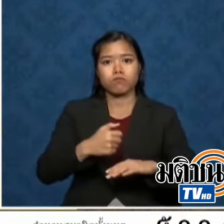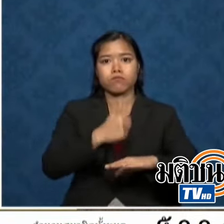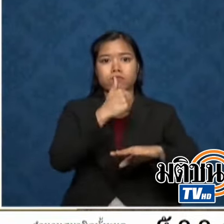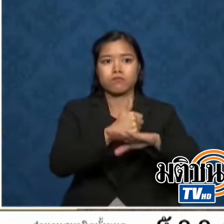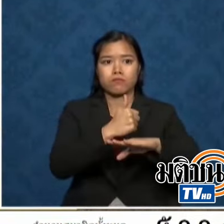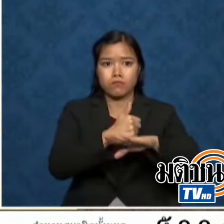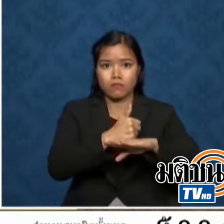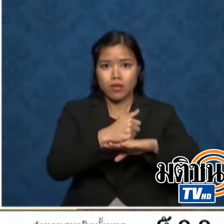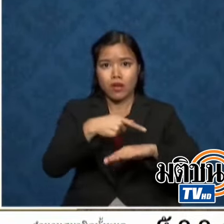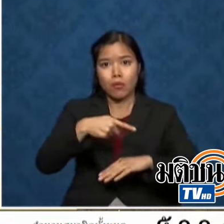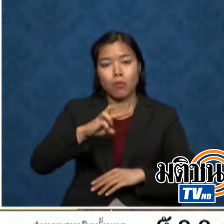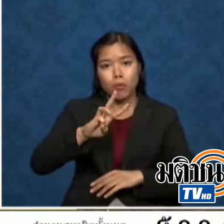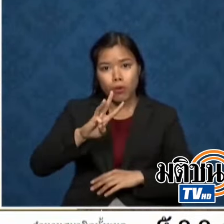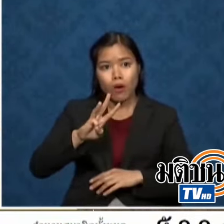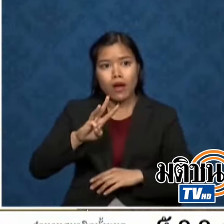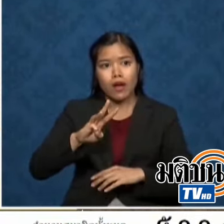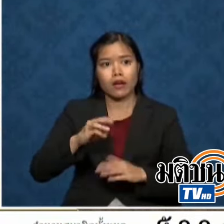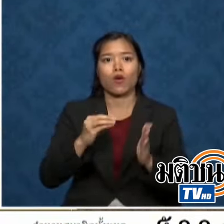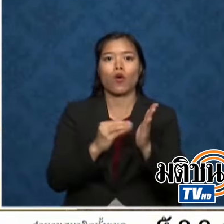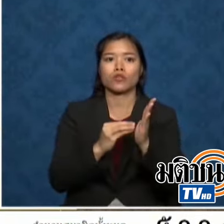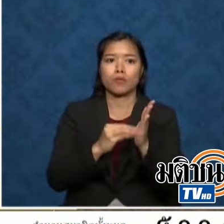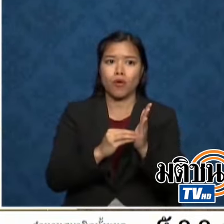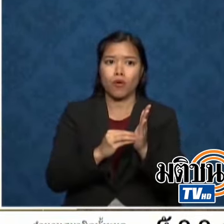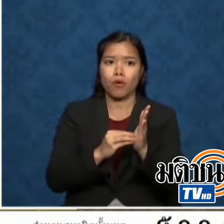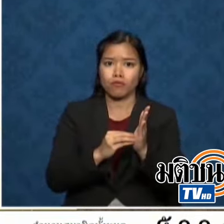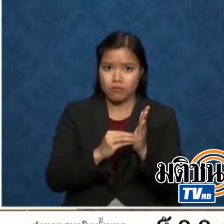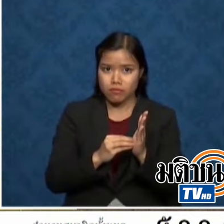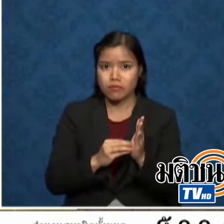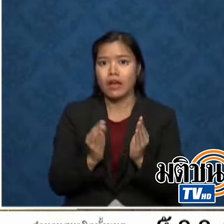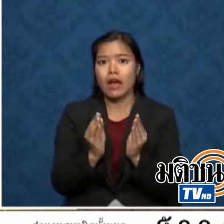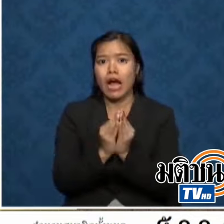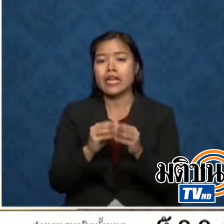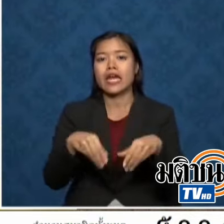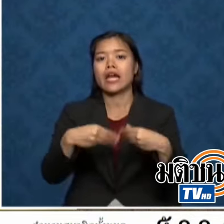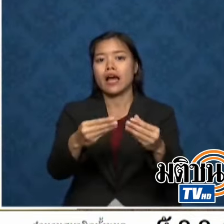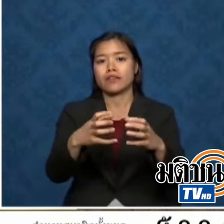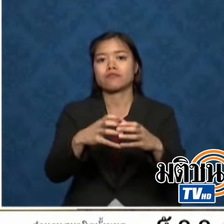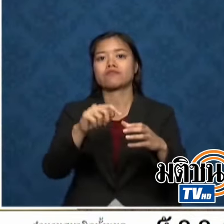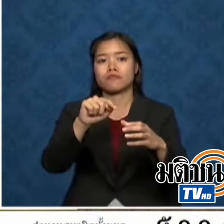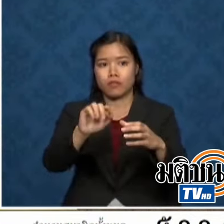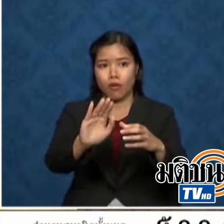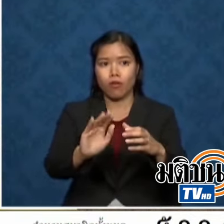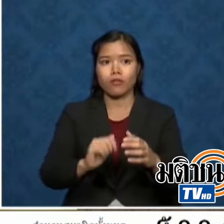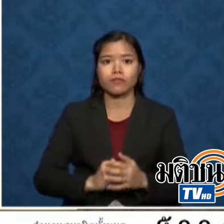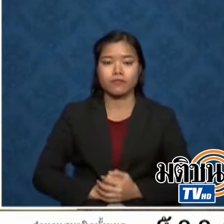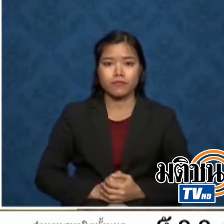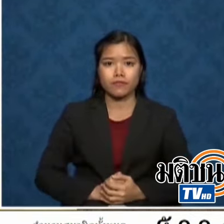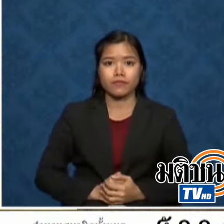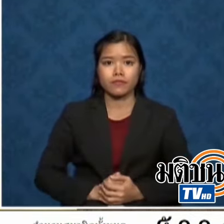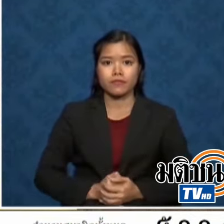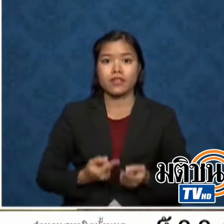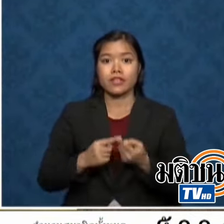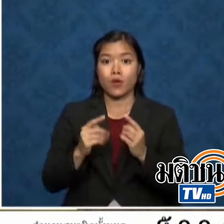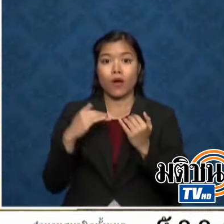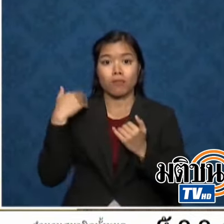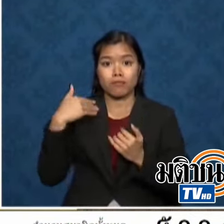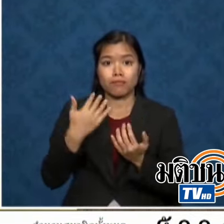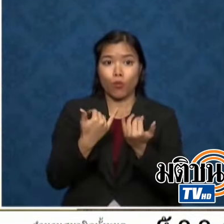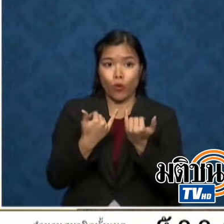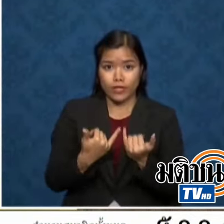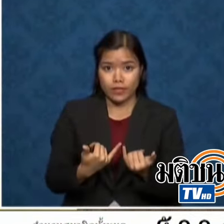แต่ผมจำความได้ไม่เคยโหวตพรรคอื่นนอกจากพรรคท่านแต่จนมาถึงวัน